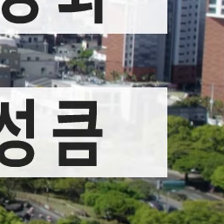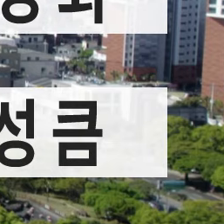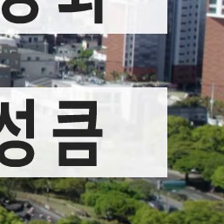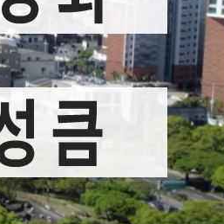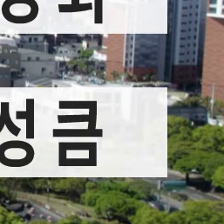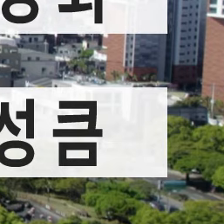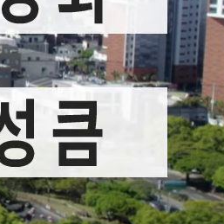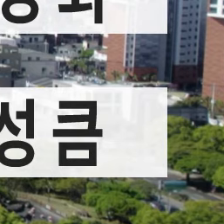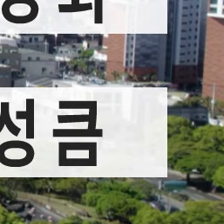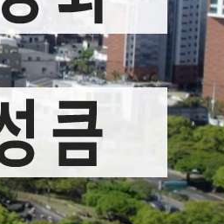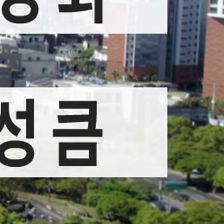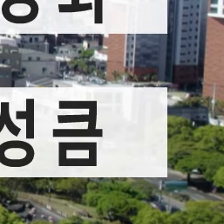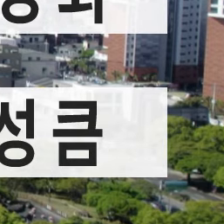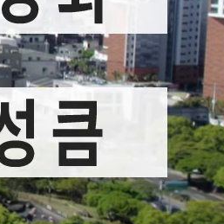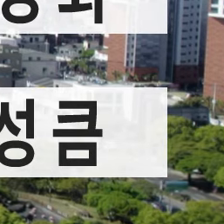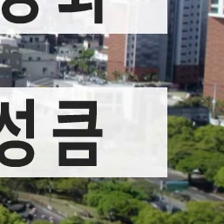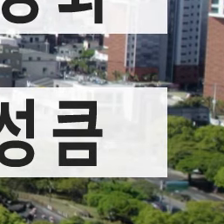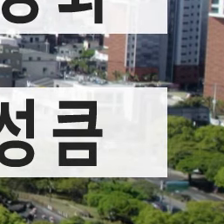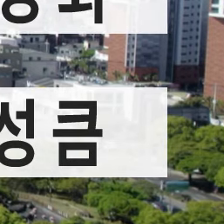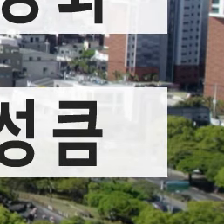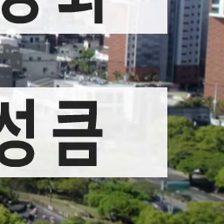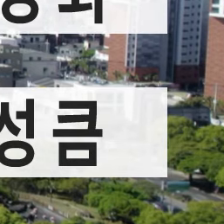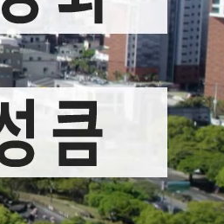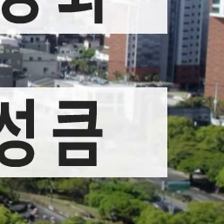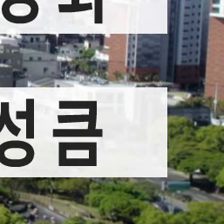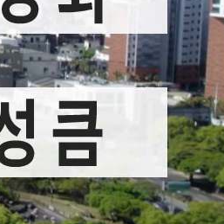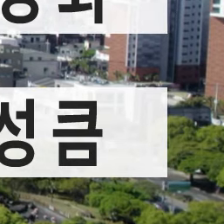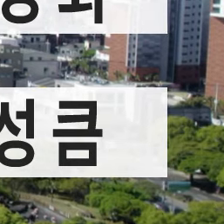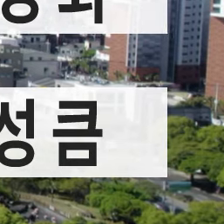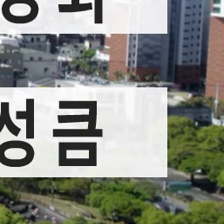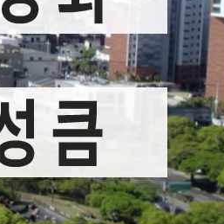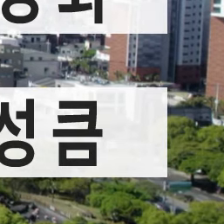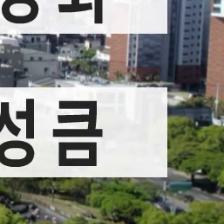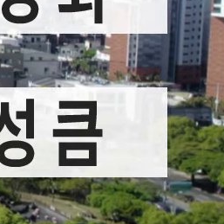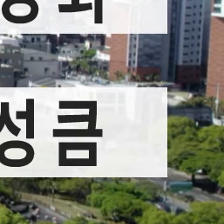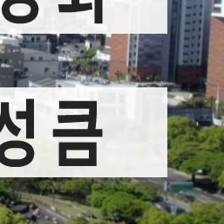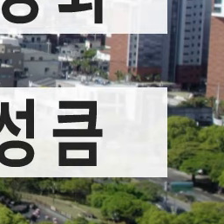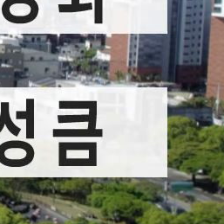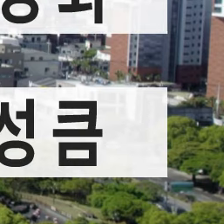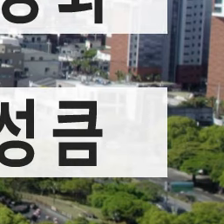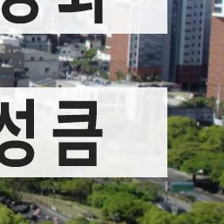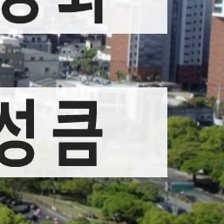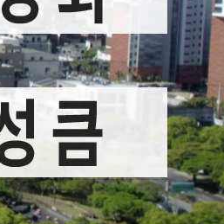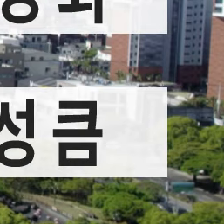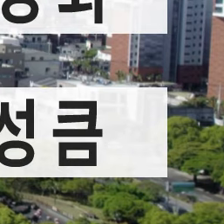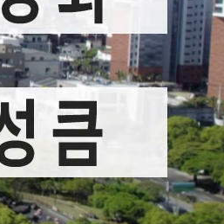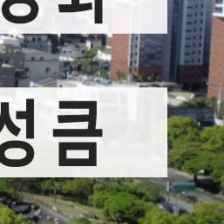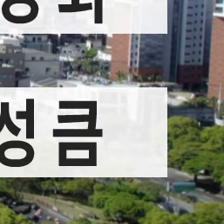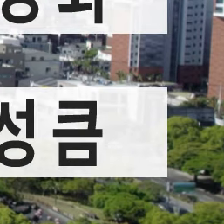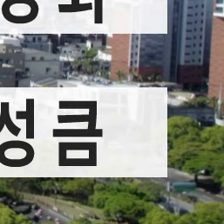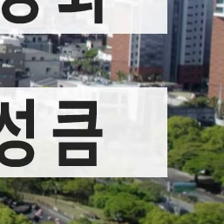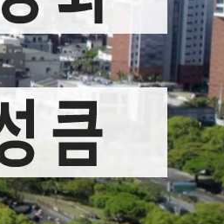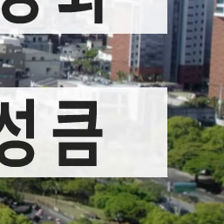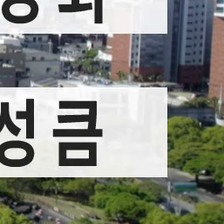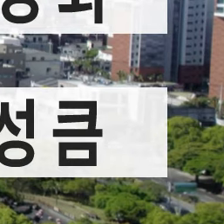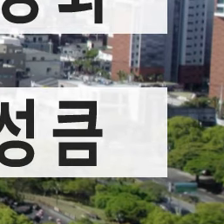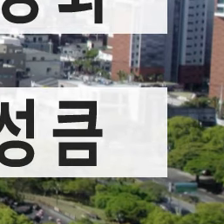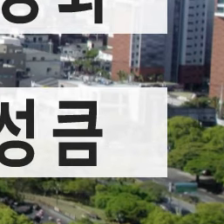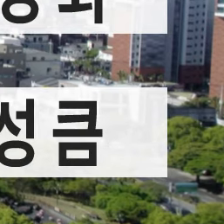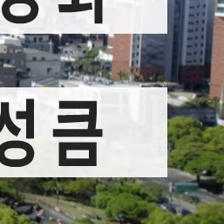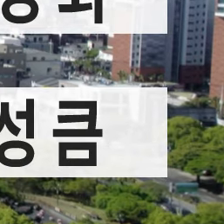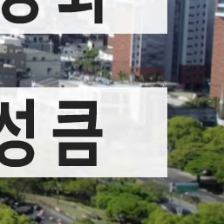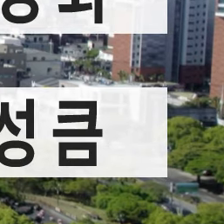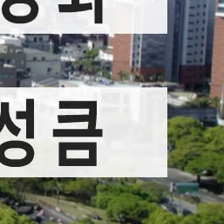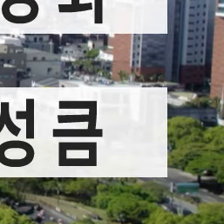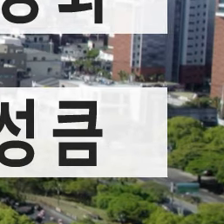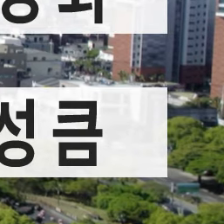제주도는 연말연시를 맞아 도내 사회복지 생활시설 135곳에 총 1096개 수산물 꾸러미를